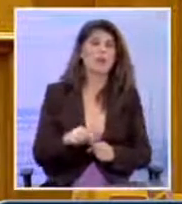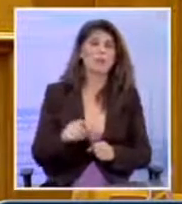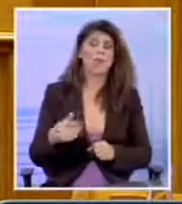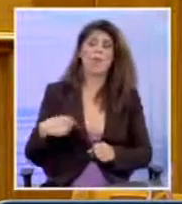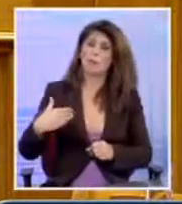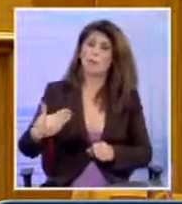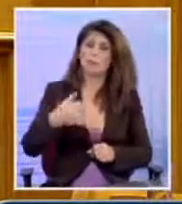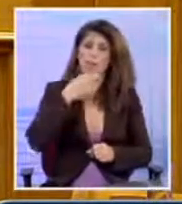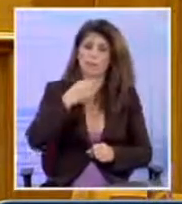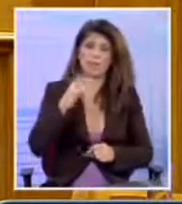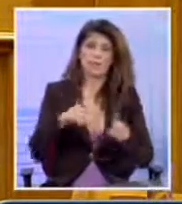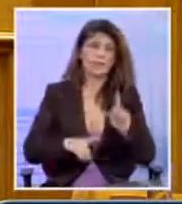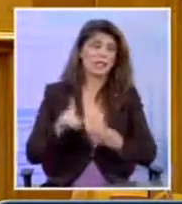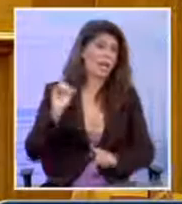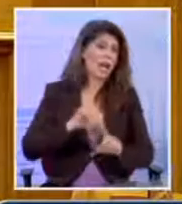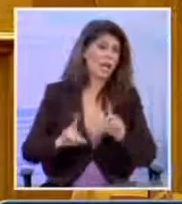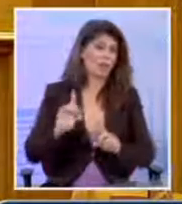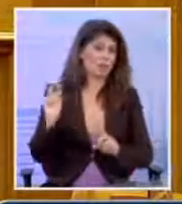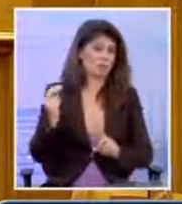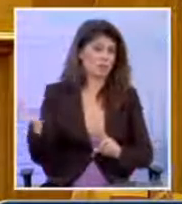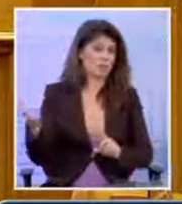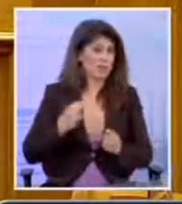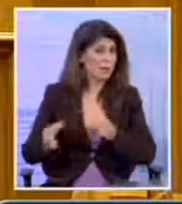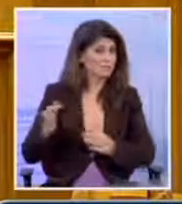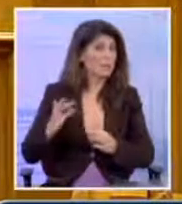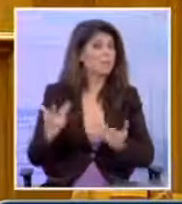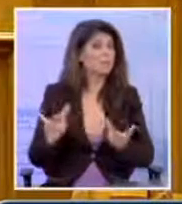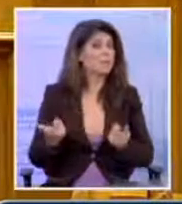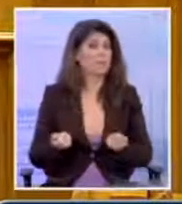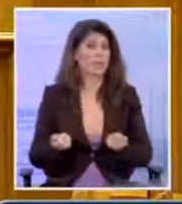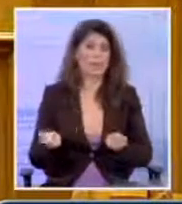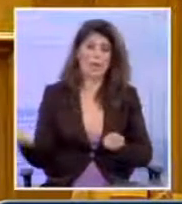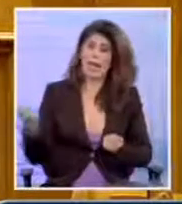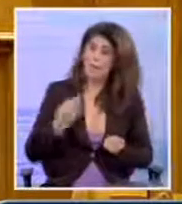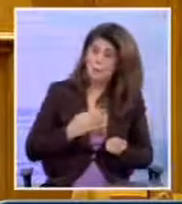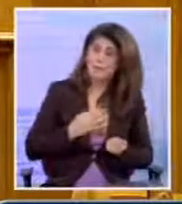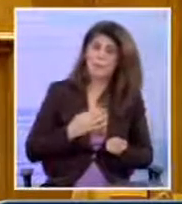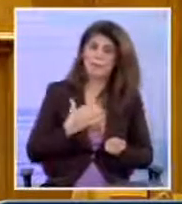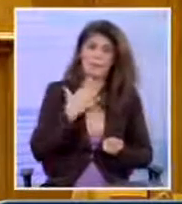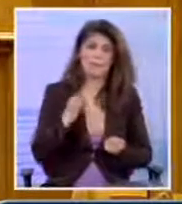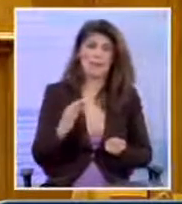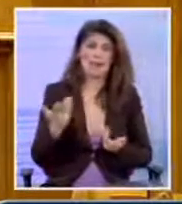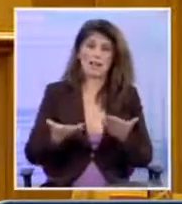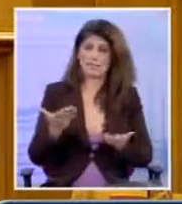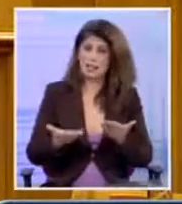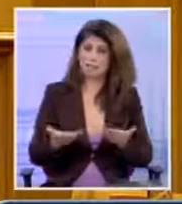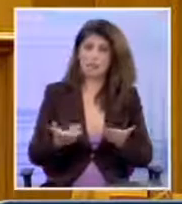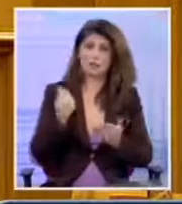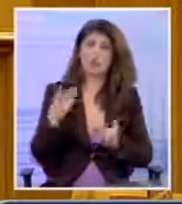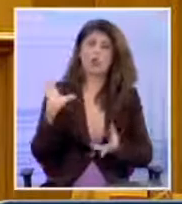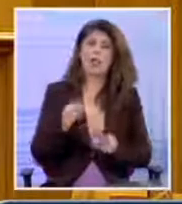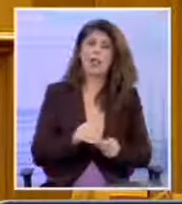που θα μιλήσει κάποιος από τους βουλευτές σας να μας εξηγήσει το πώς έγινε. Για εξηγήστε μας λοιπόν, εάν συγκρίνουμε το